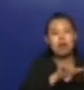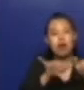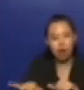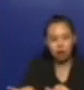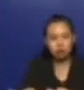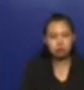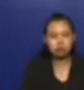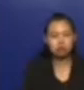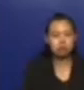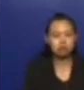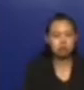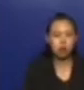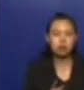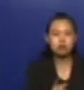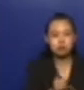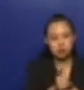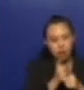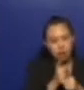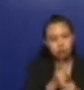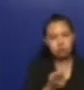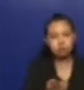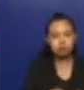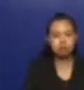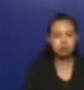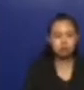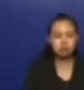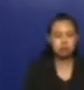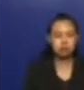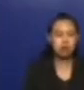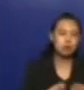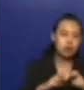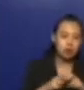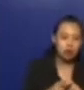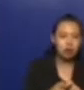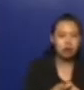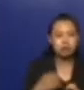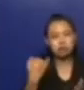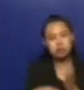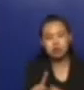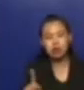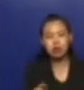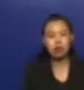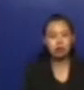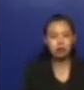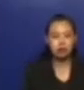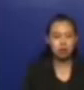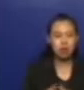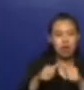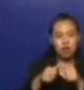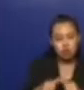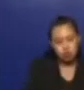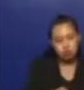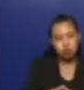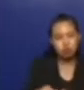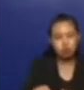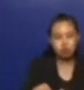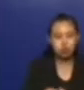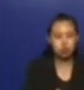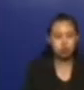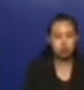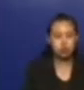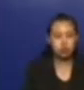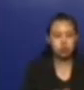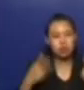สั่งก็ต้องไปไม่ไปก็เดี๋ยวก็โดนมาประจำสำนักนายกมาประจำอยู่ตามกระทรวงทบวงกรมเดี๋ยวก็ซว